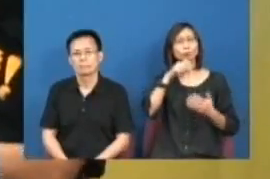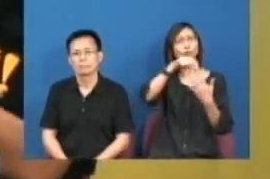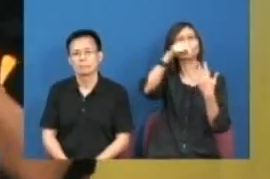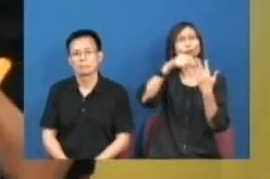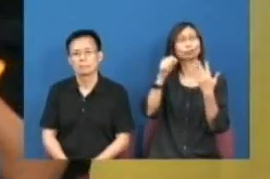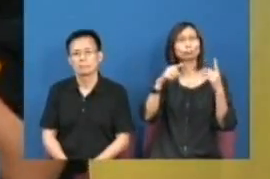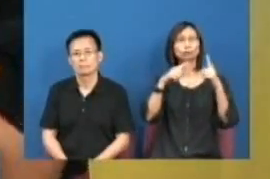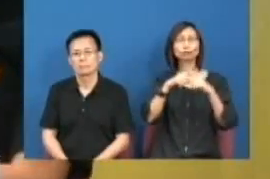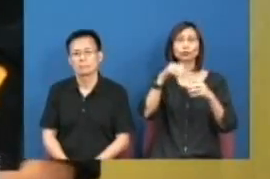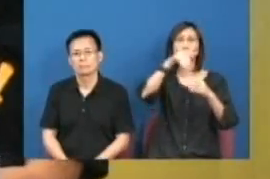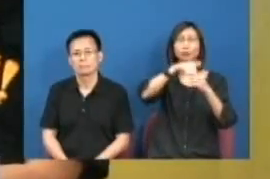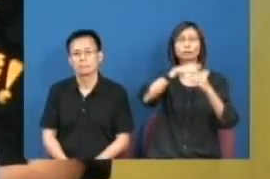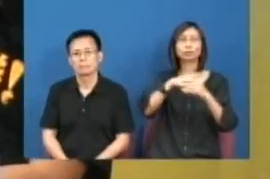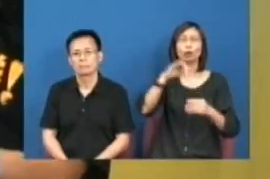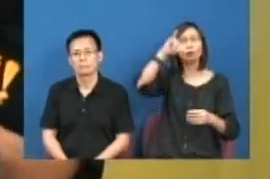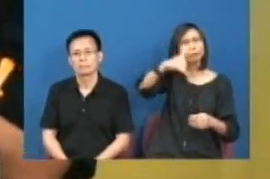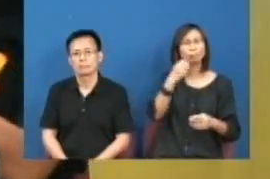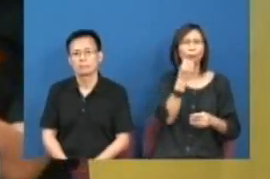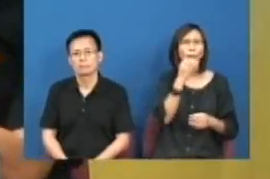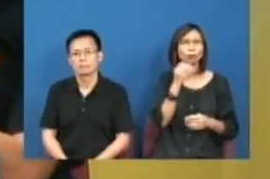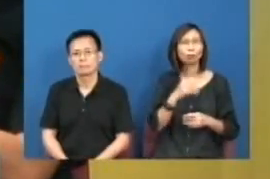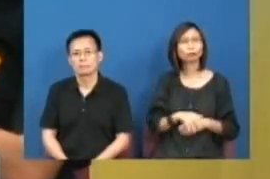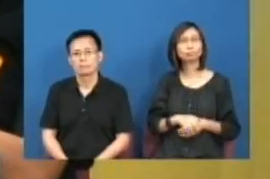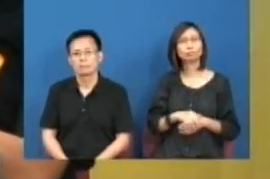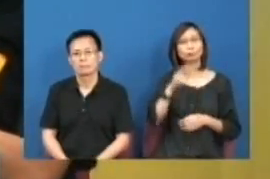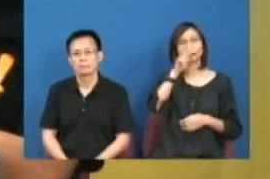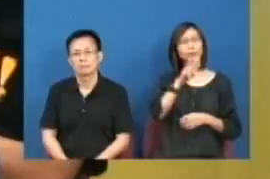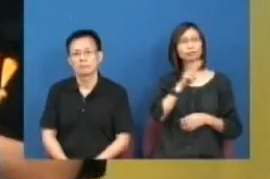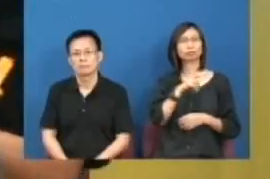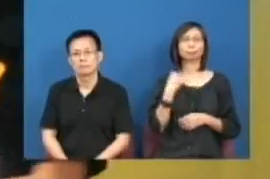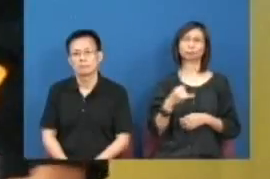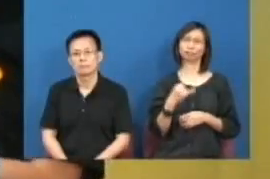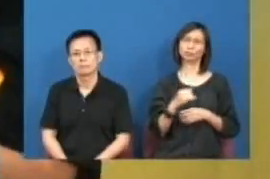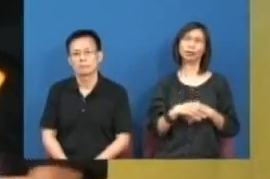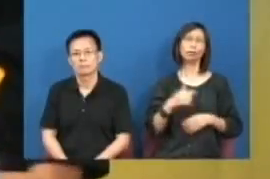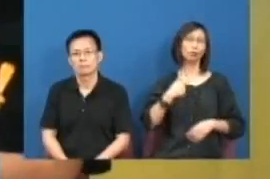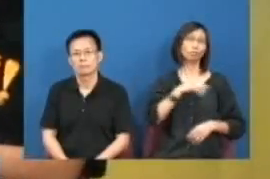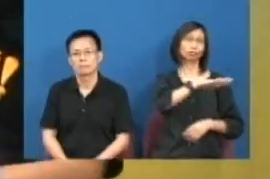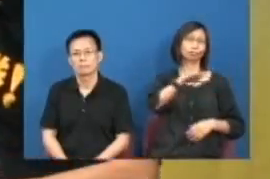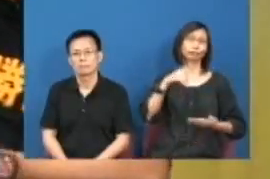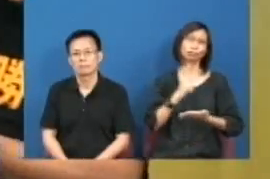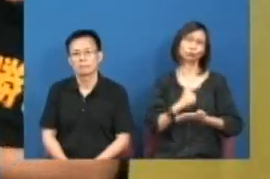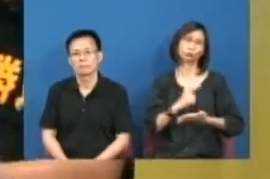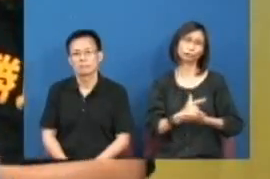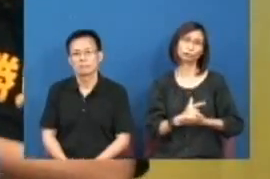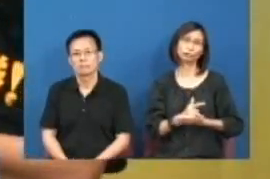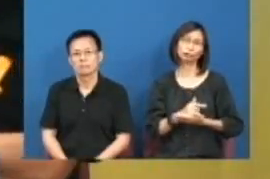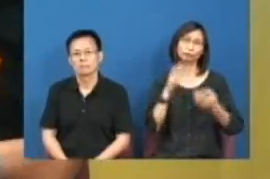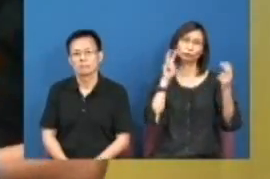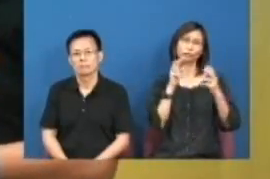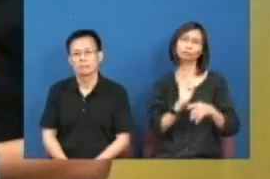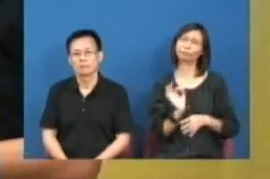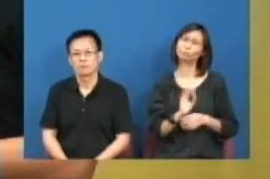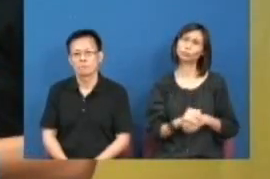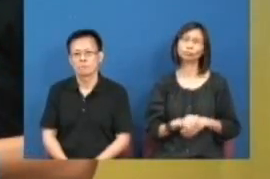落唔落乜落嚟做乜唔見我哋啊？咁即係嗰種心態就係、是。喂，我哋咁重要做乜唔見？即係成日都會覺得一樣